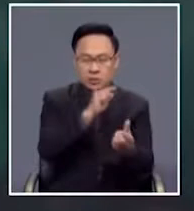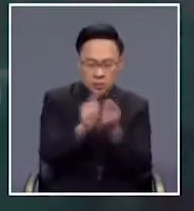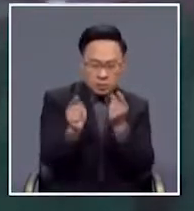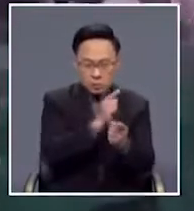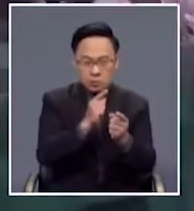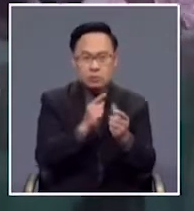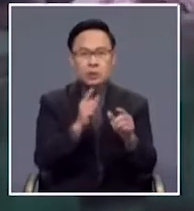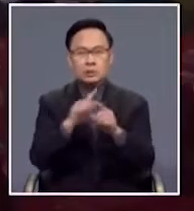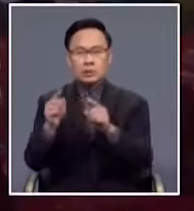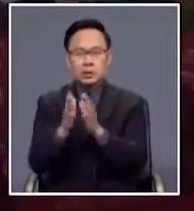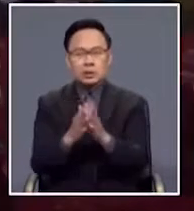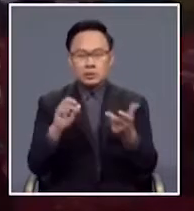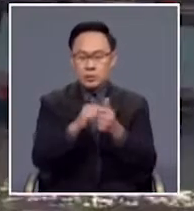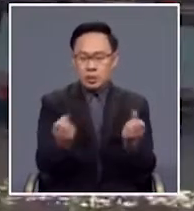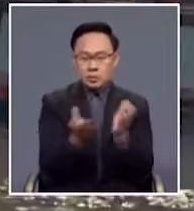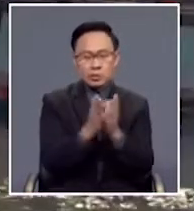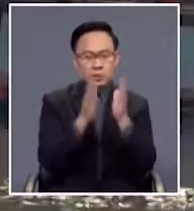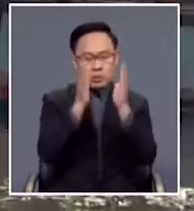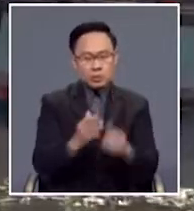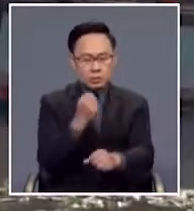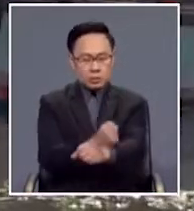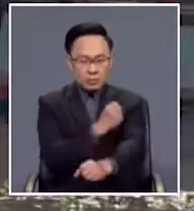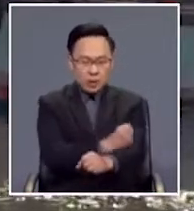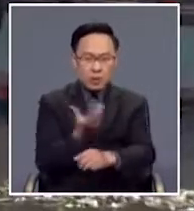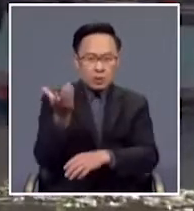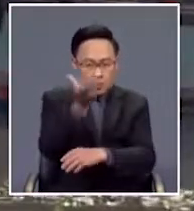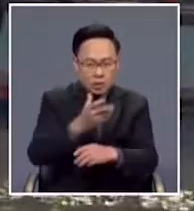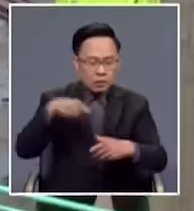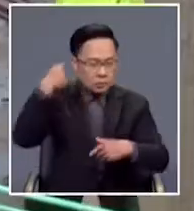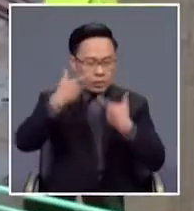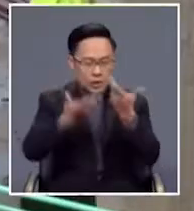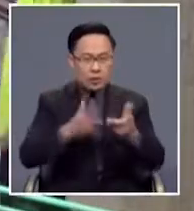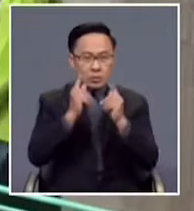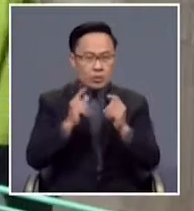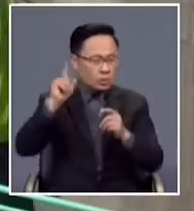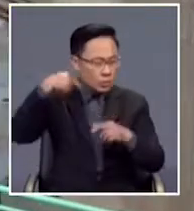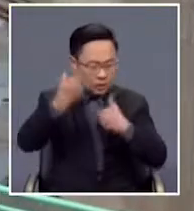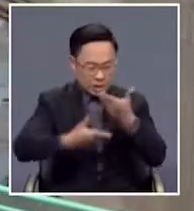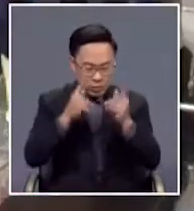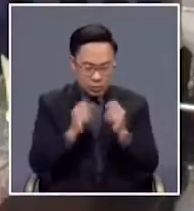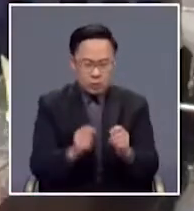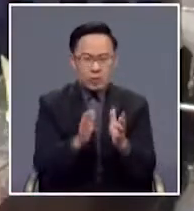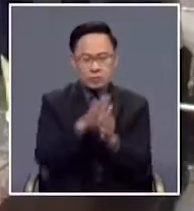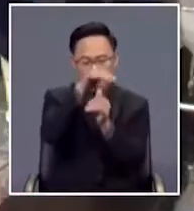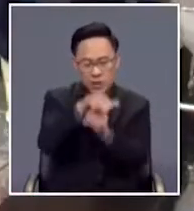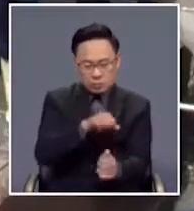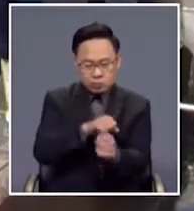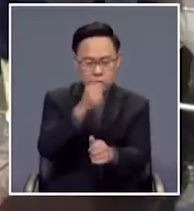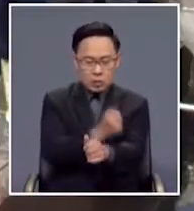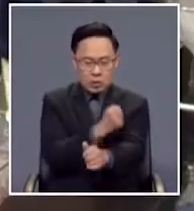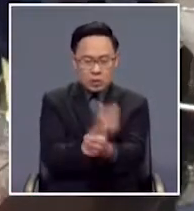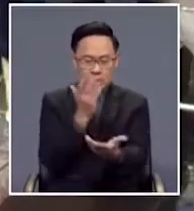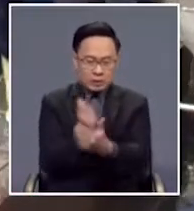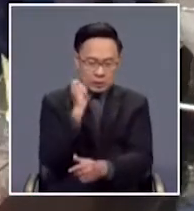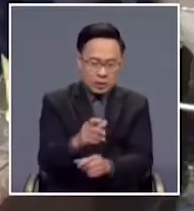ายทั้งแรงงานทาสแรงงานต่างด้าวขอทานโสเภณีและการละเมิดสิทธิมนุษยชนเป็นต้นความเสีย